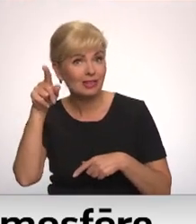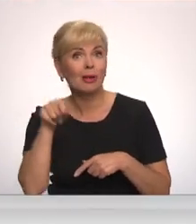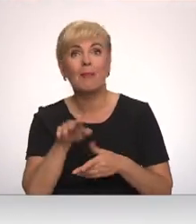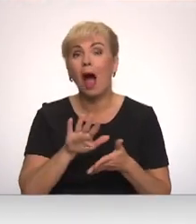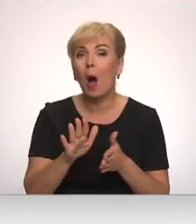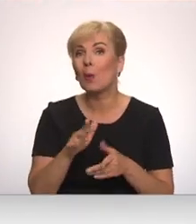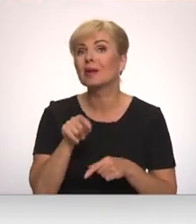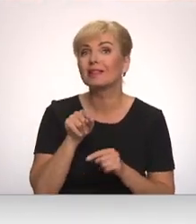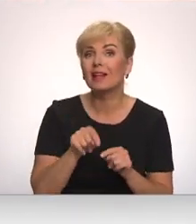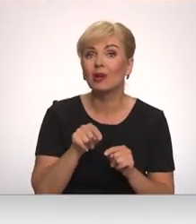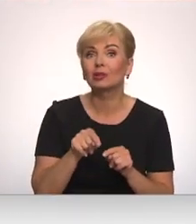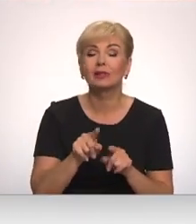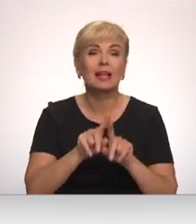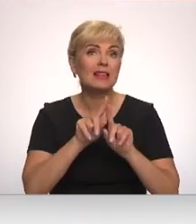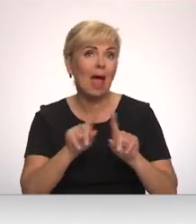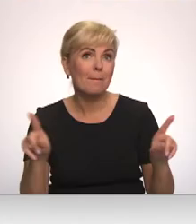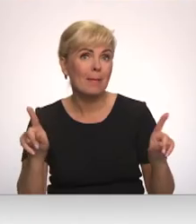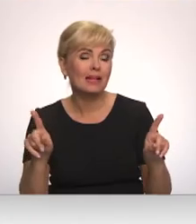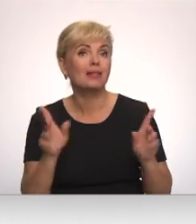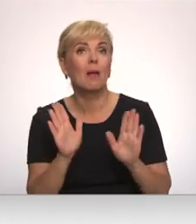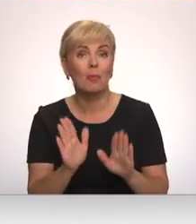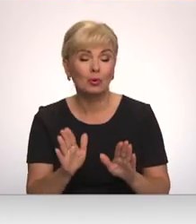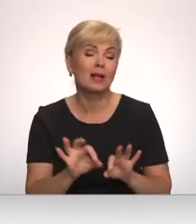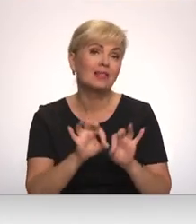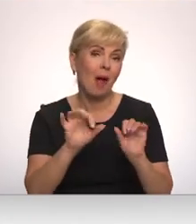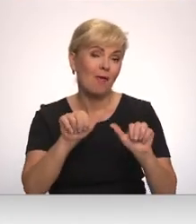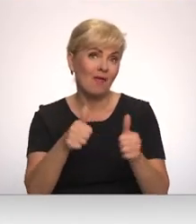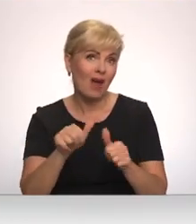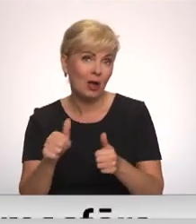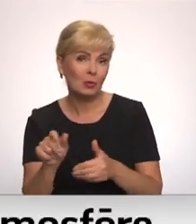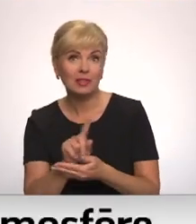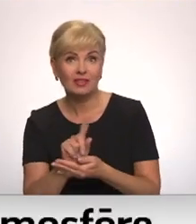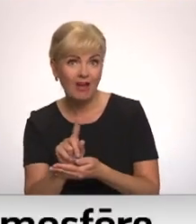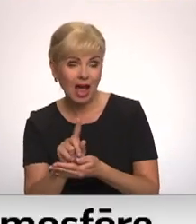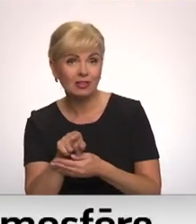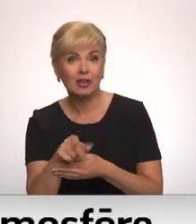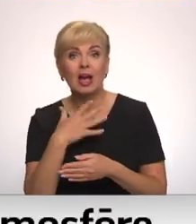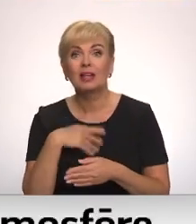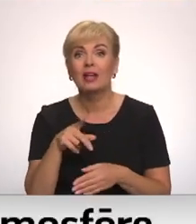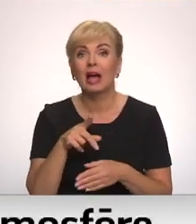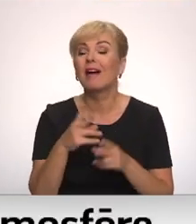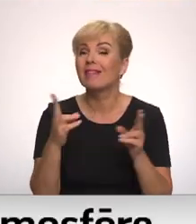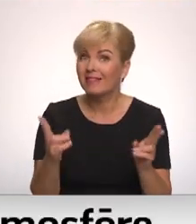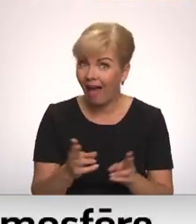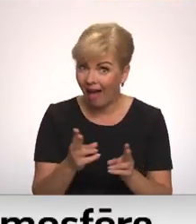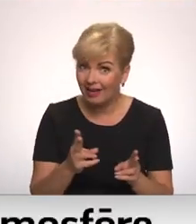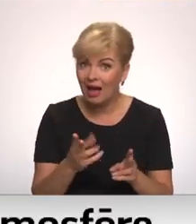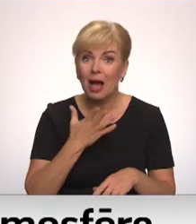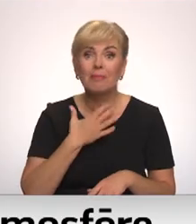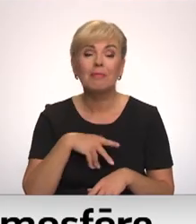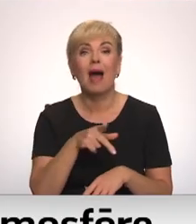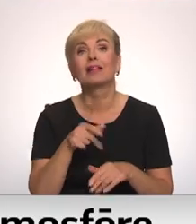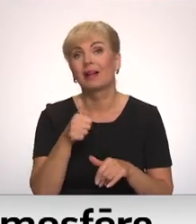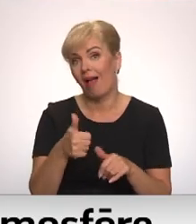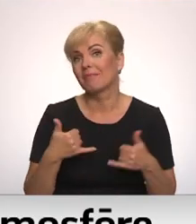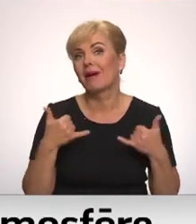kas mums, nu, kaut kas neparasts tās, lai būtu. Un tad sāku veidot tādas sveces. Un tas sveces ir degilgi un arī un patīkama